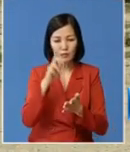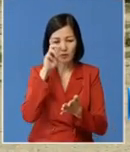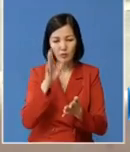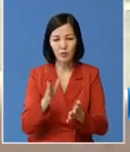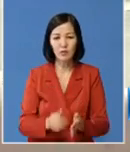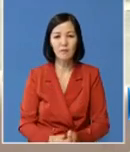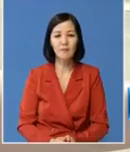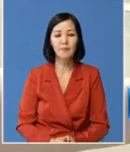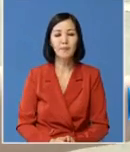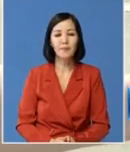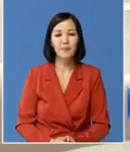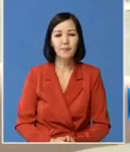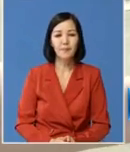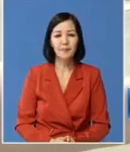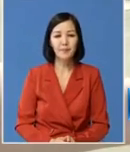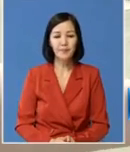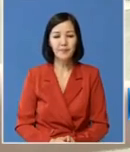государством.